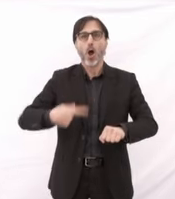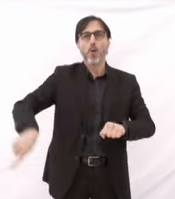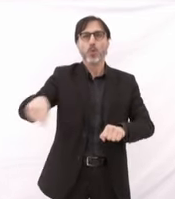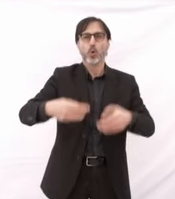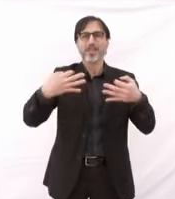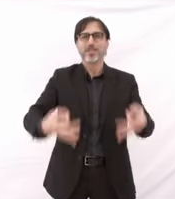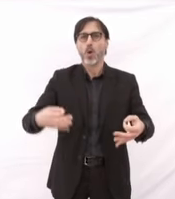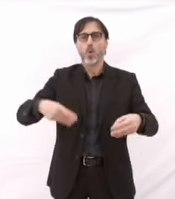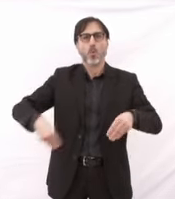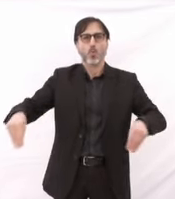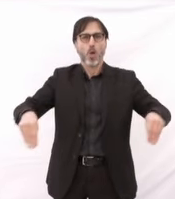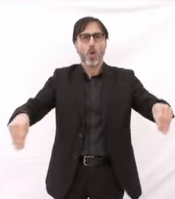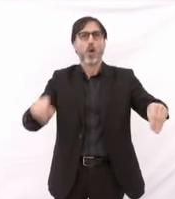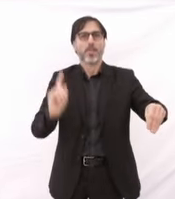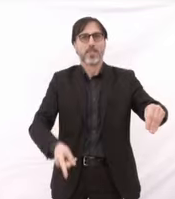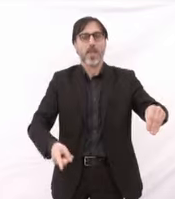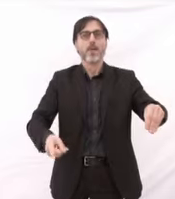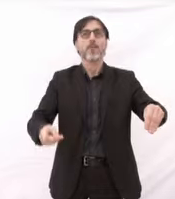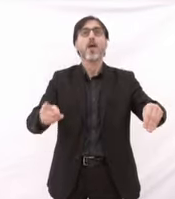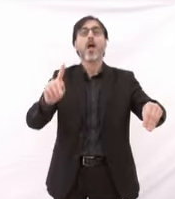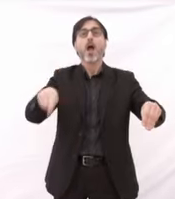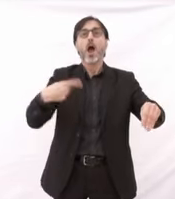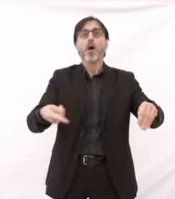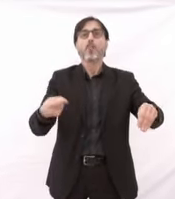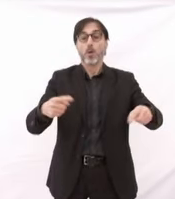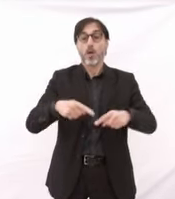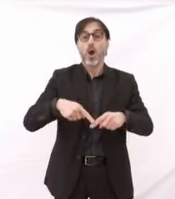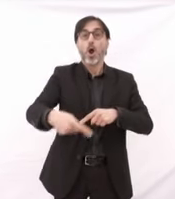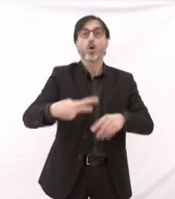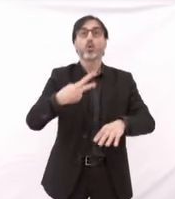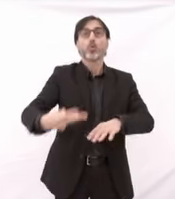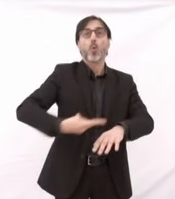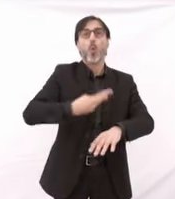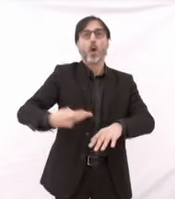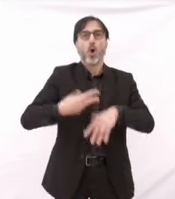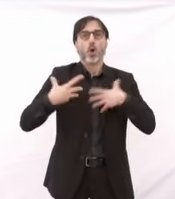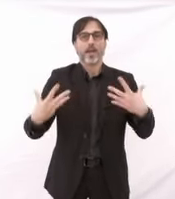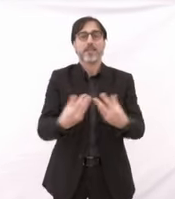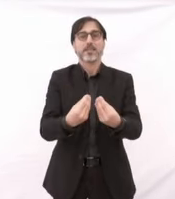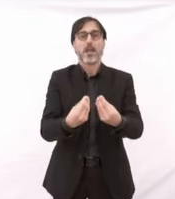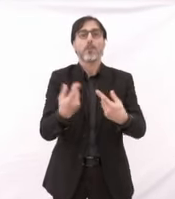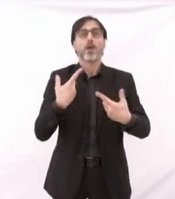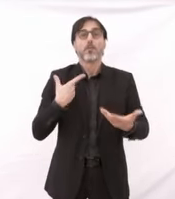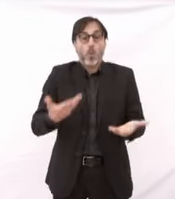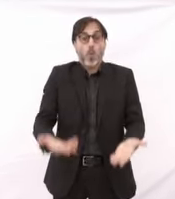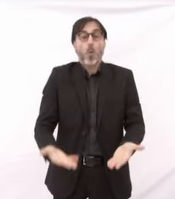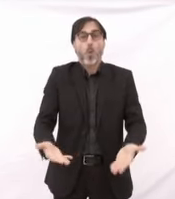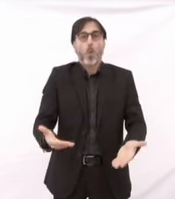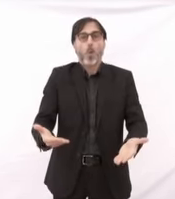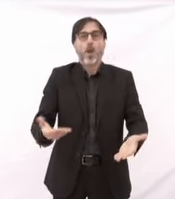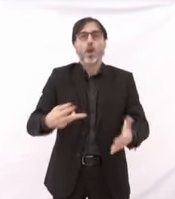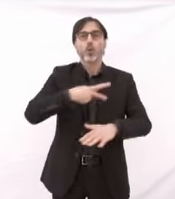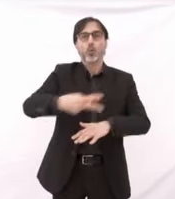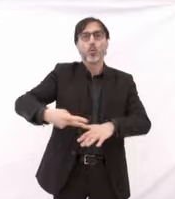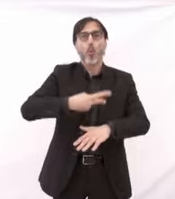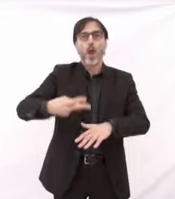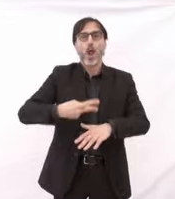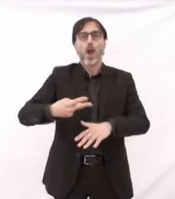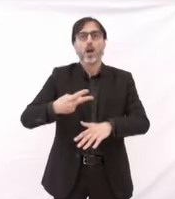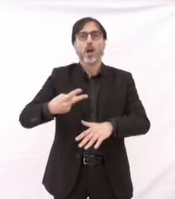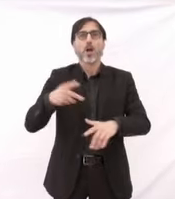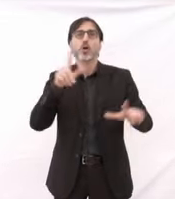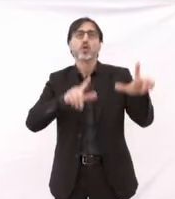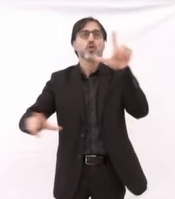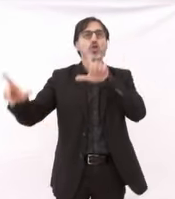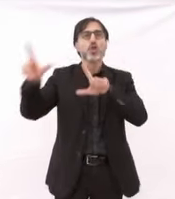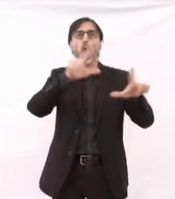sicuro in cui stare e in cui affrontare le prossime due ore insieme. Staremo qui nelle prossime due ore con questo sole